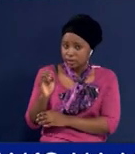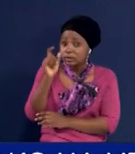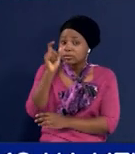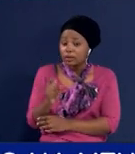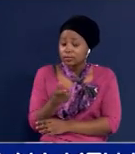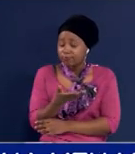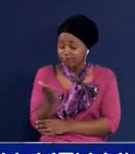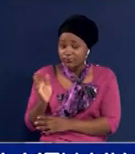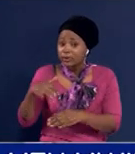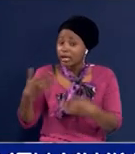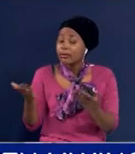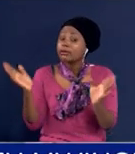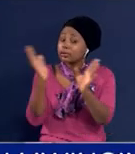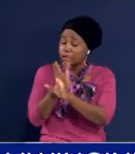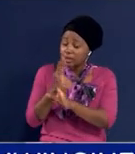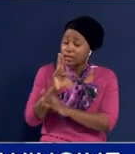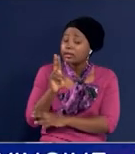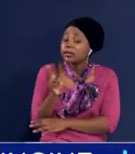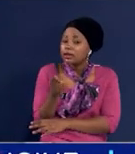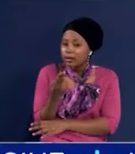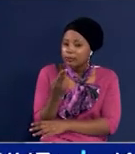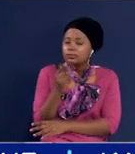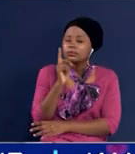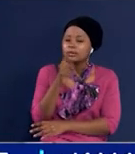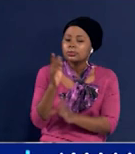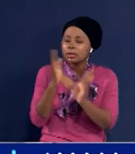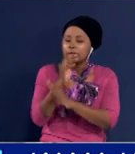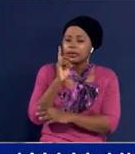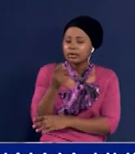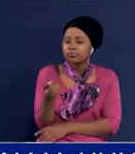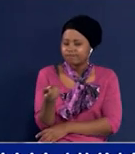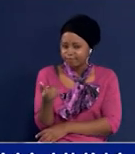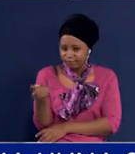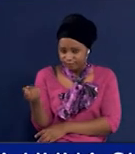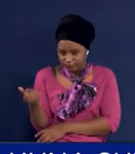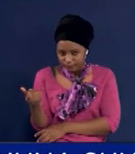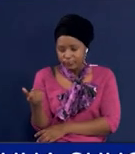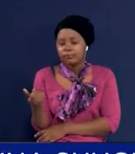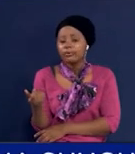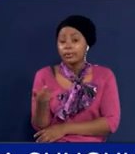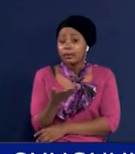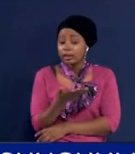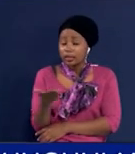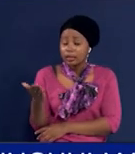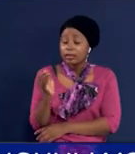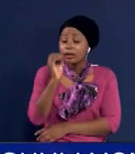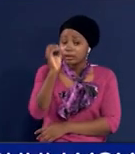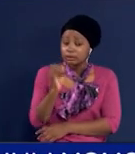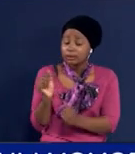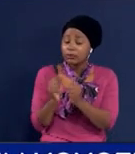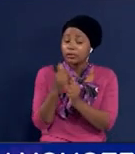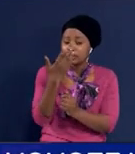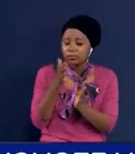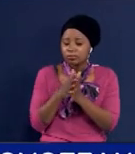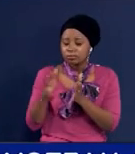hawana dalili kabisa au wana dalili ambazo ni dalili ndogo ndogo. Na ile 15% kwenda